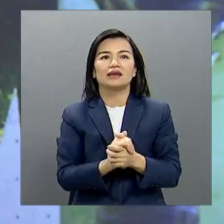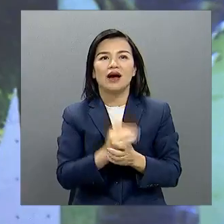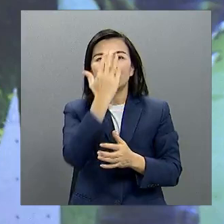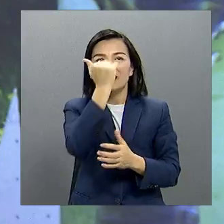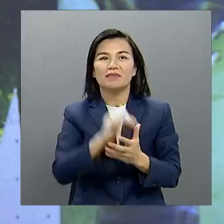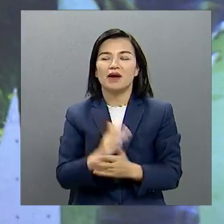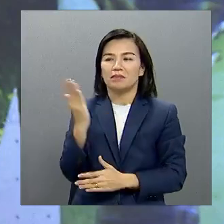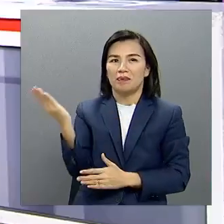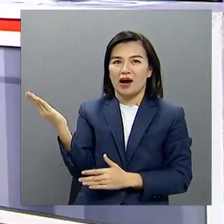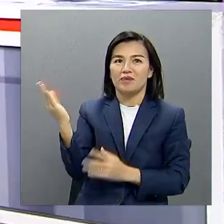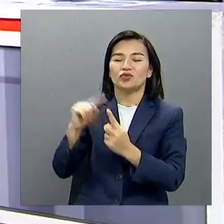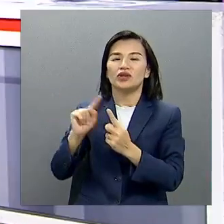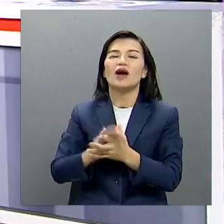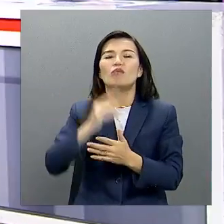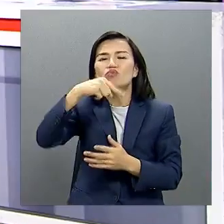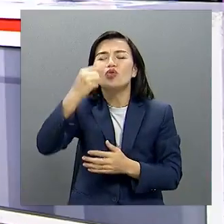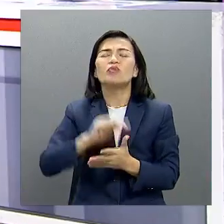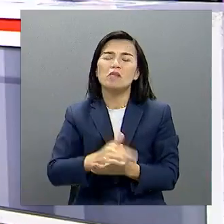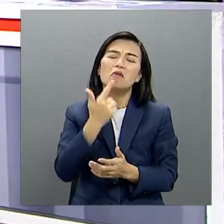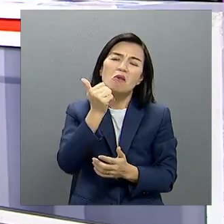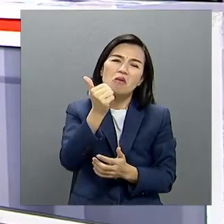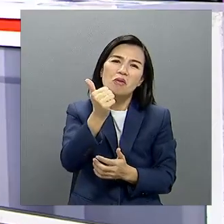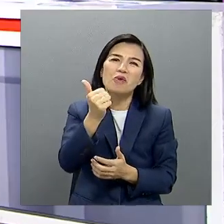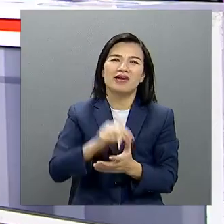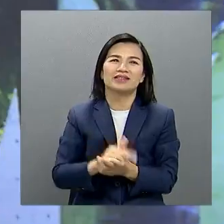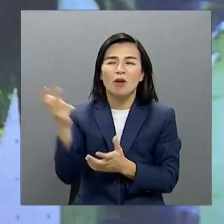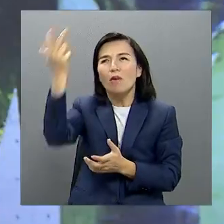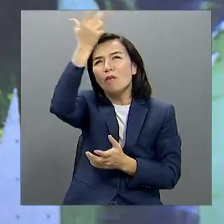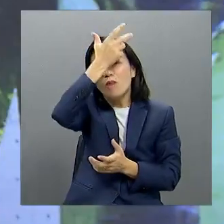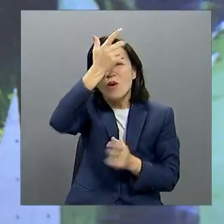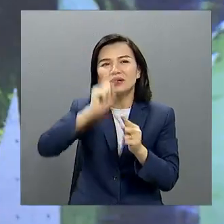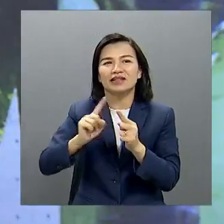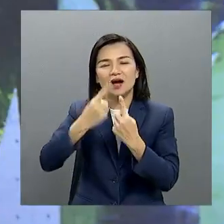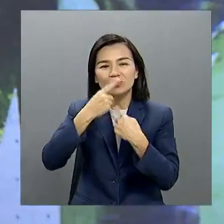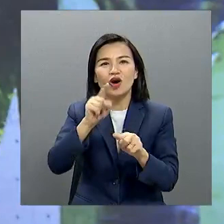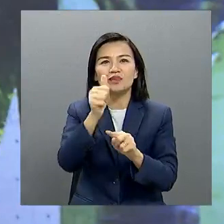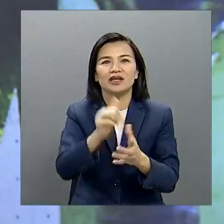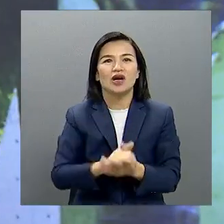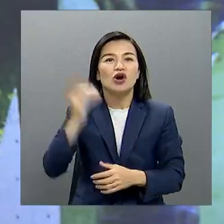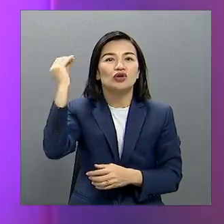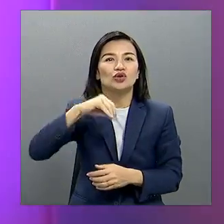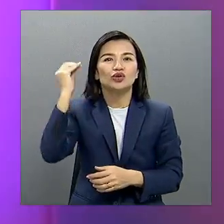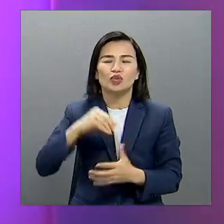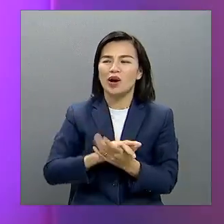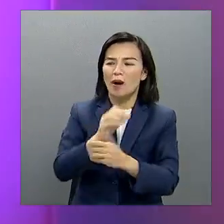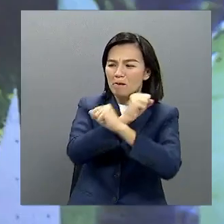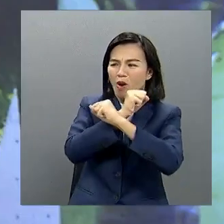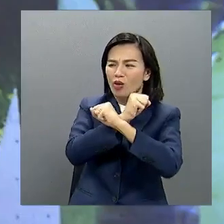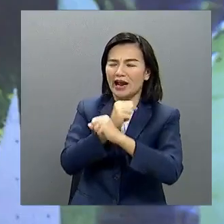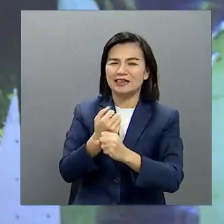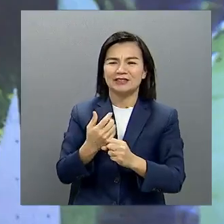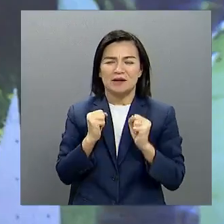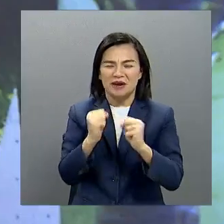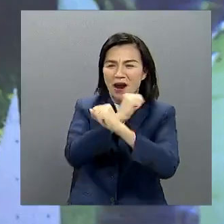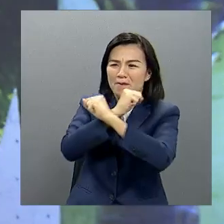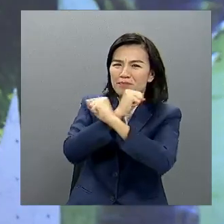ฐครับ ทำไมมากันอย่างนี้ล่ะ ตอบสวยมาก ในแต่ละวันดิฉันรับมือกับคุณไม่ถูกจริงๆดิฉันพยายามละดิฉันเข้าใจที่